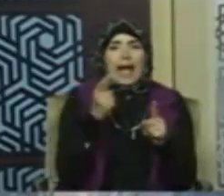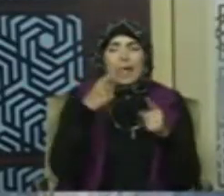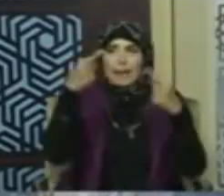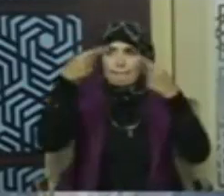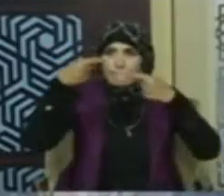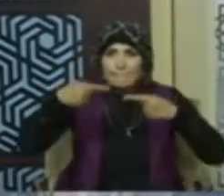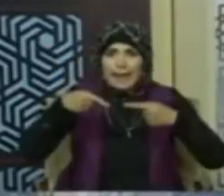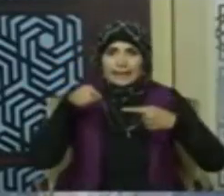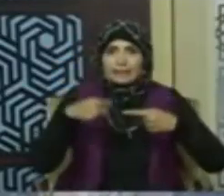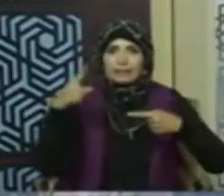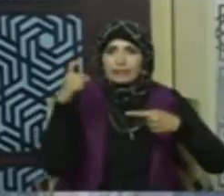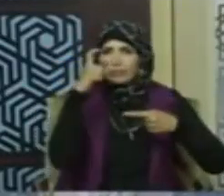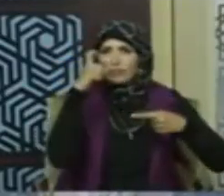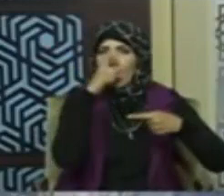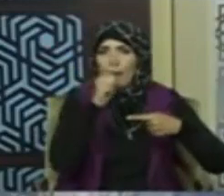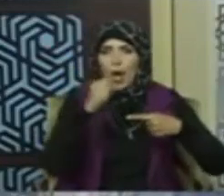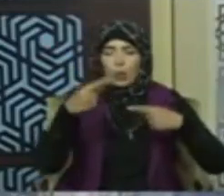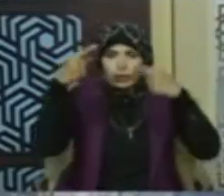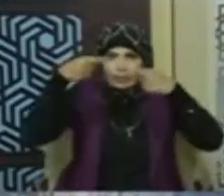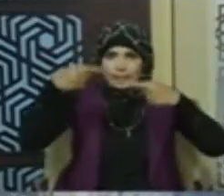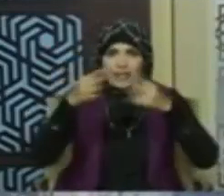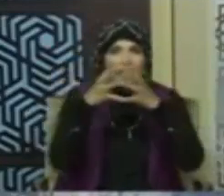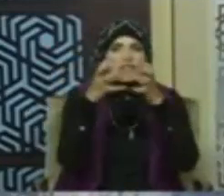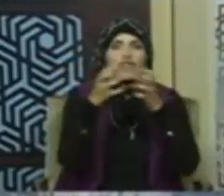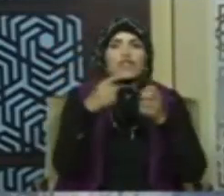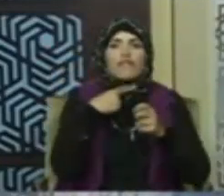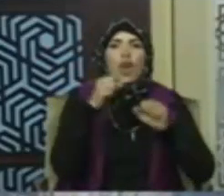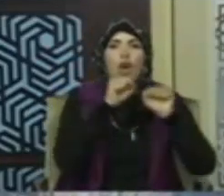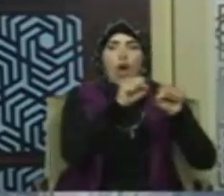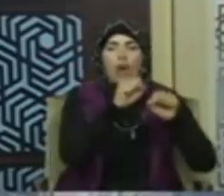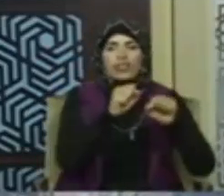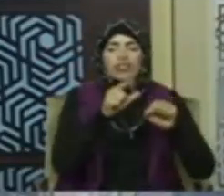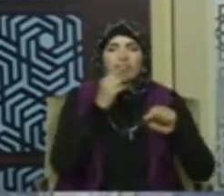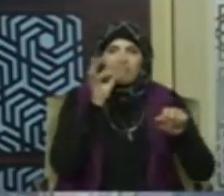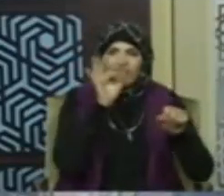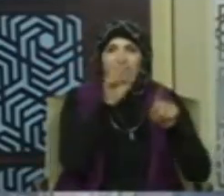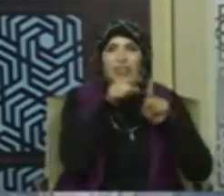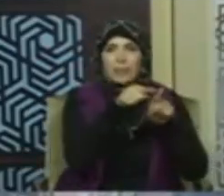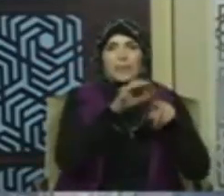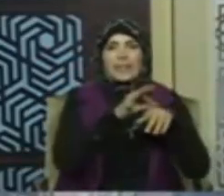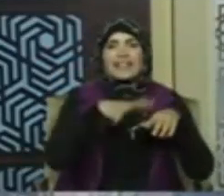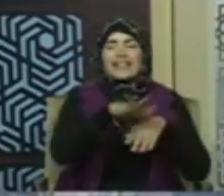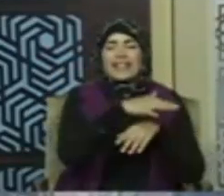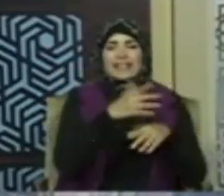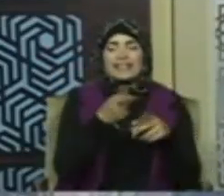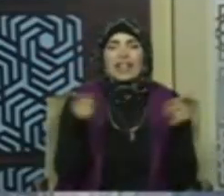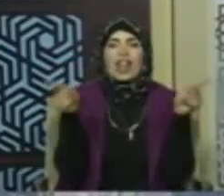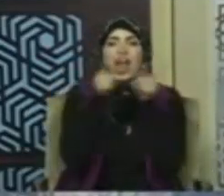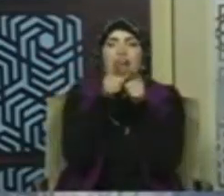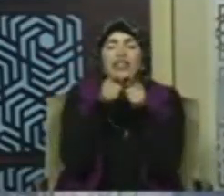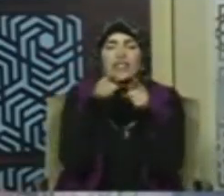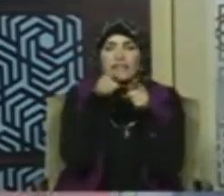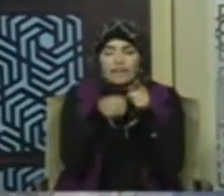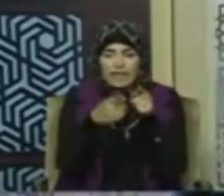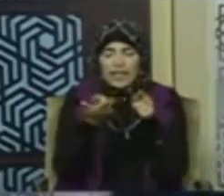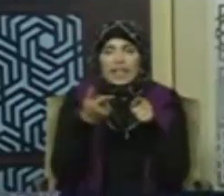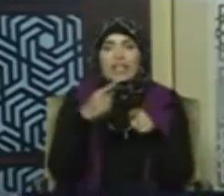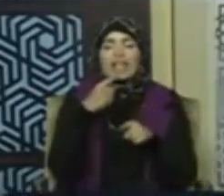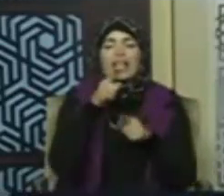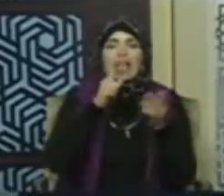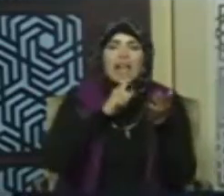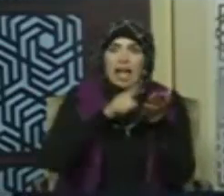في الهجاء، أي صفة أسم للناس؟ لخص في أنهم لا يستحون، فقال